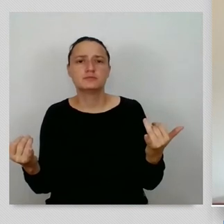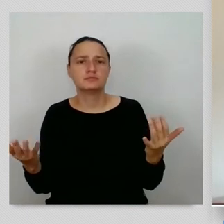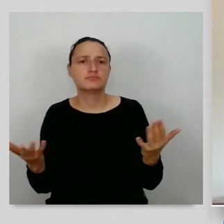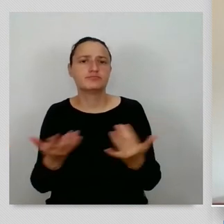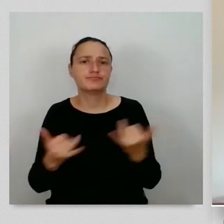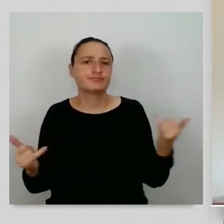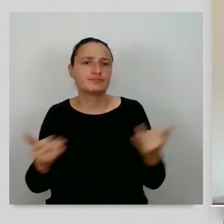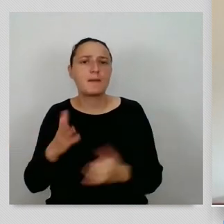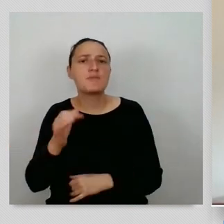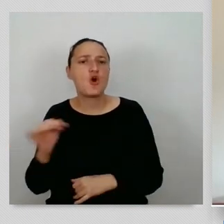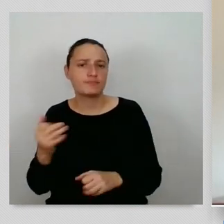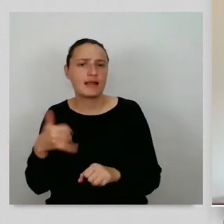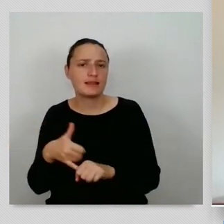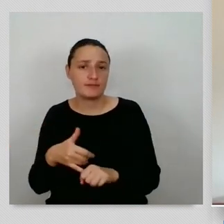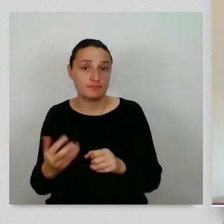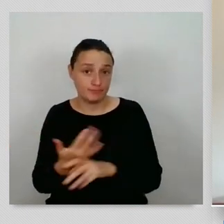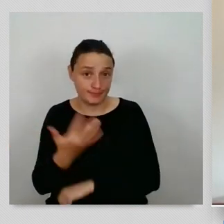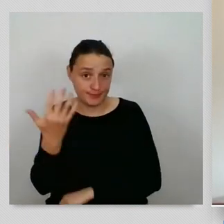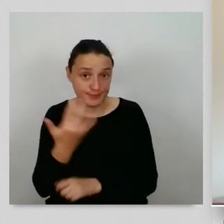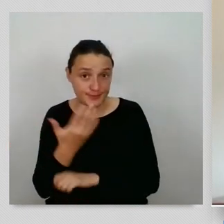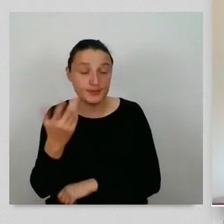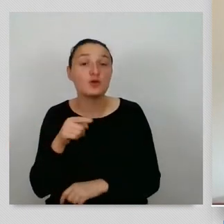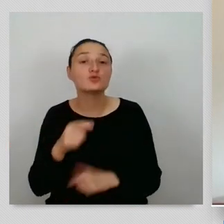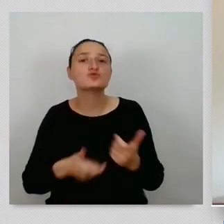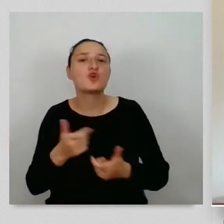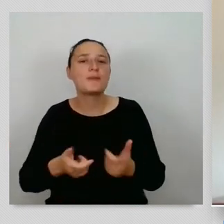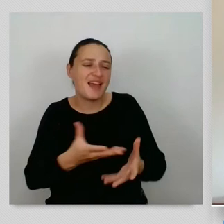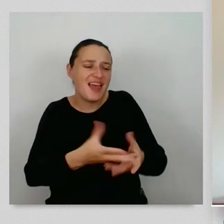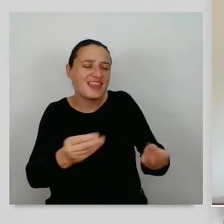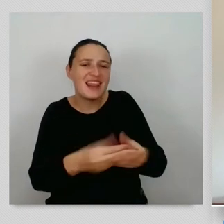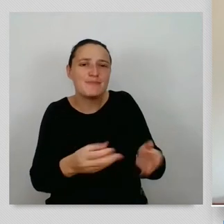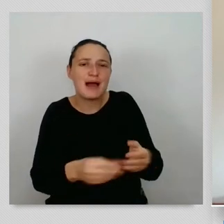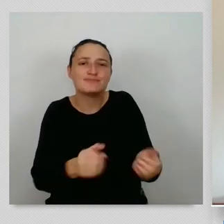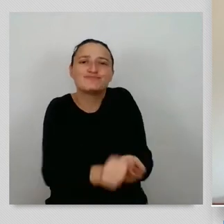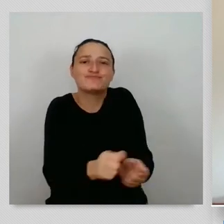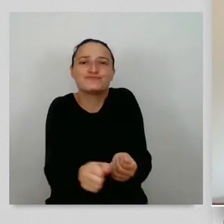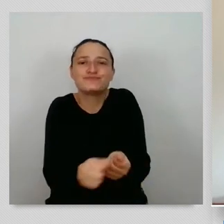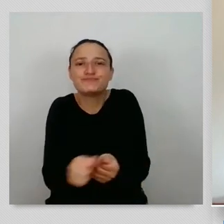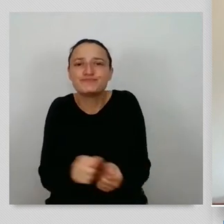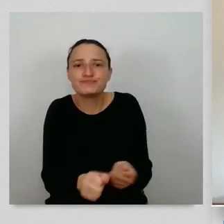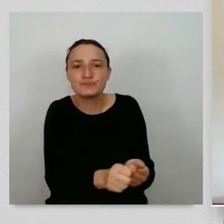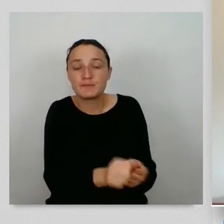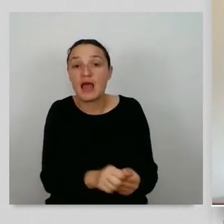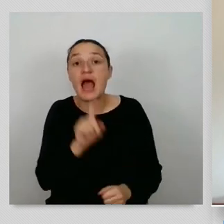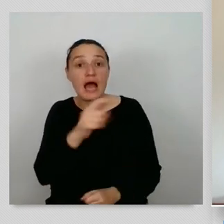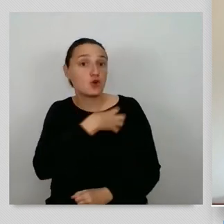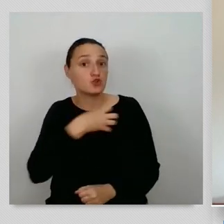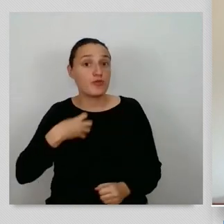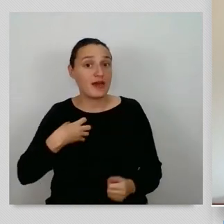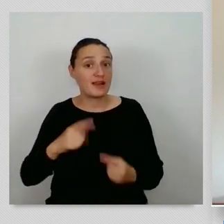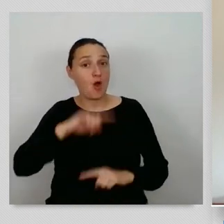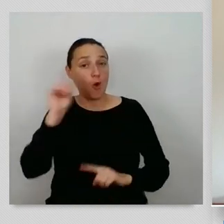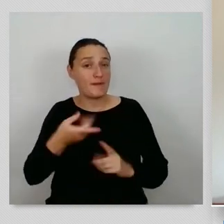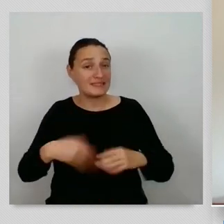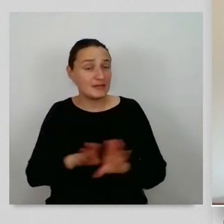składniki odżywcze, my zubażamy glebę. Natomiast z punktu widzenia gospodarki obiegu zamkniętego, my powinniśmy